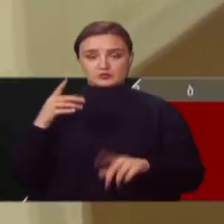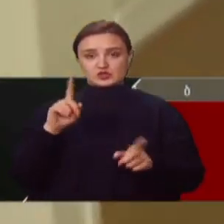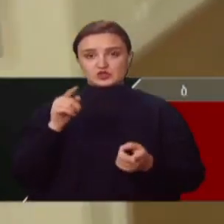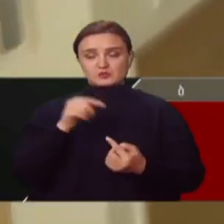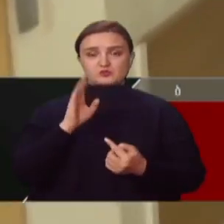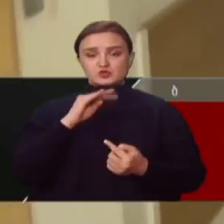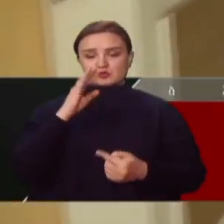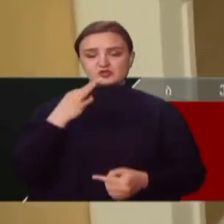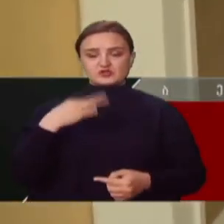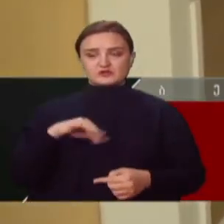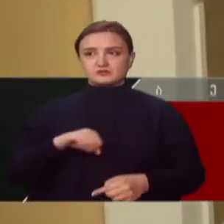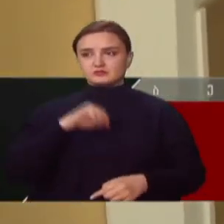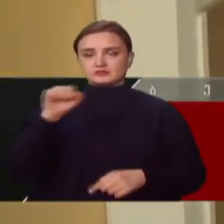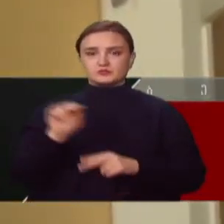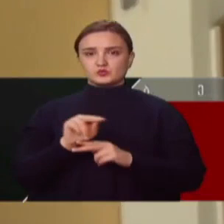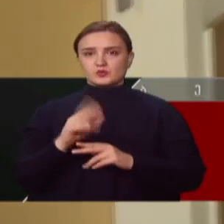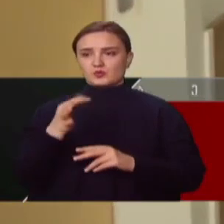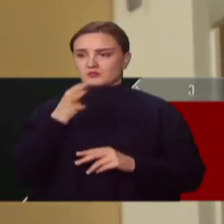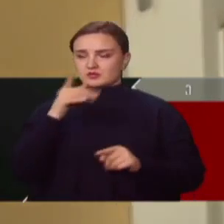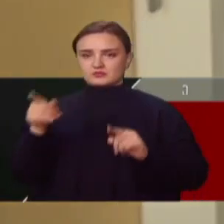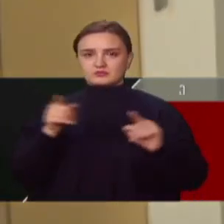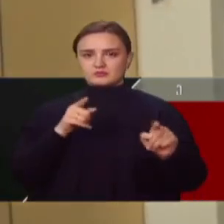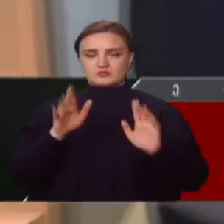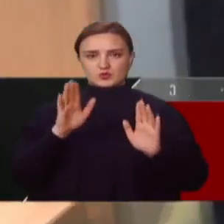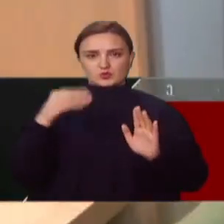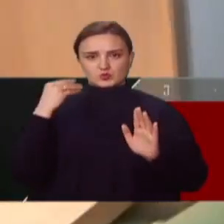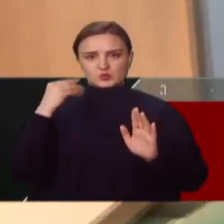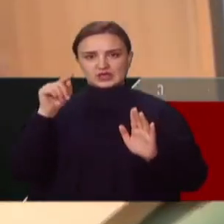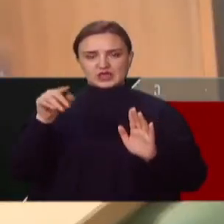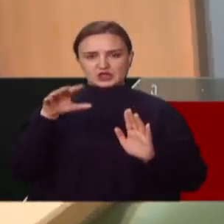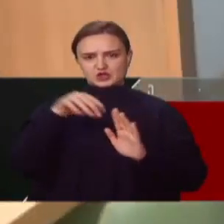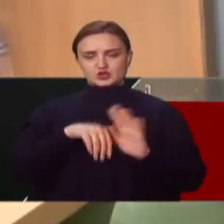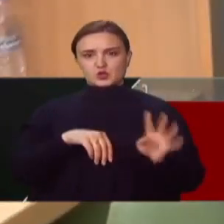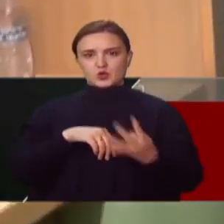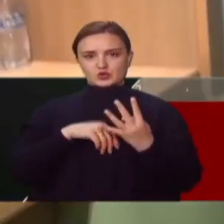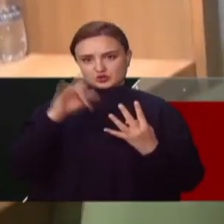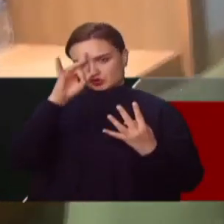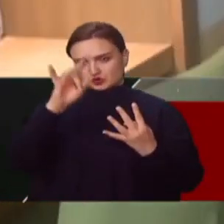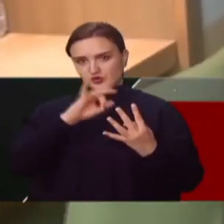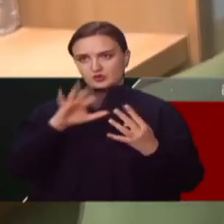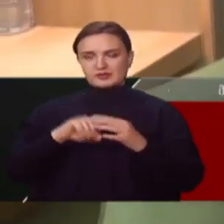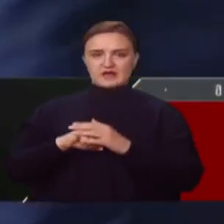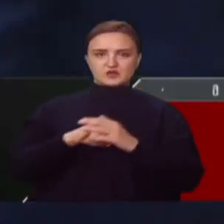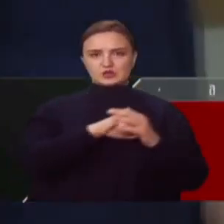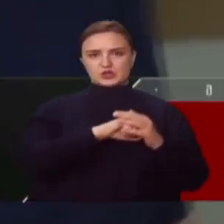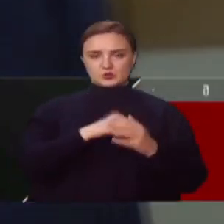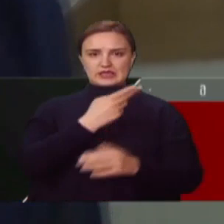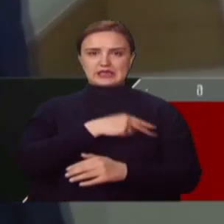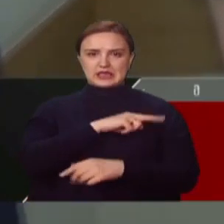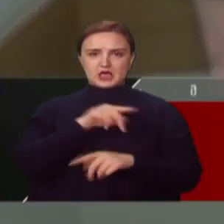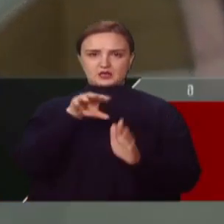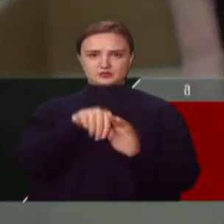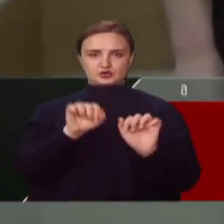მშობლებს შვილის სამკურნალოდ არჩევანის გაკეთება მხოლოდ თურქეთის მასშტაბით 4 ცნობილ და ავტორიტეტულ კლინიკაზე